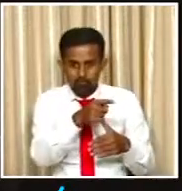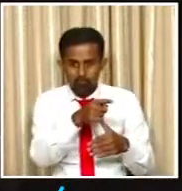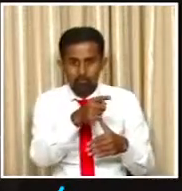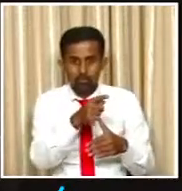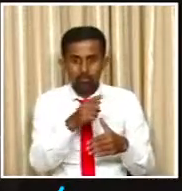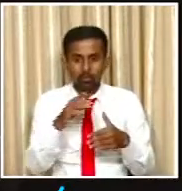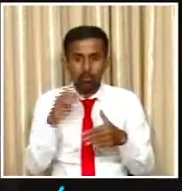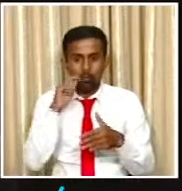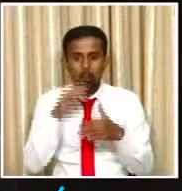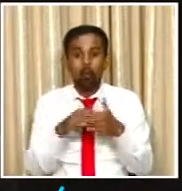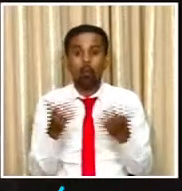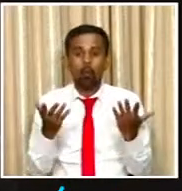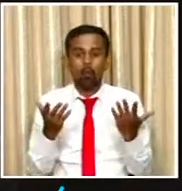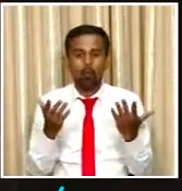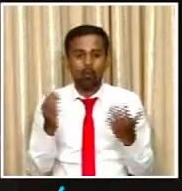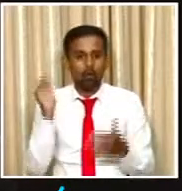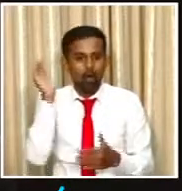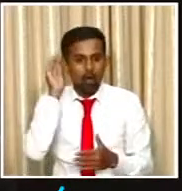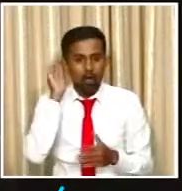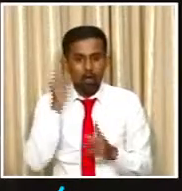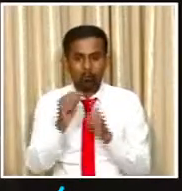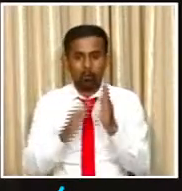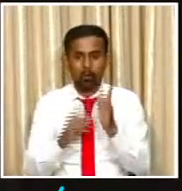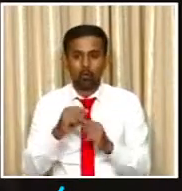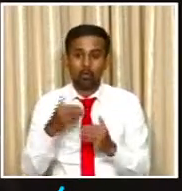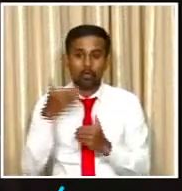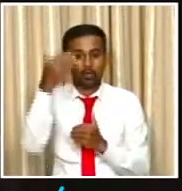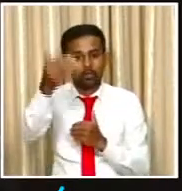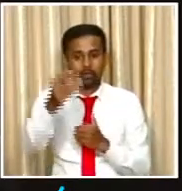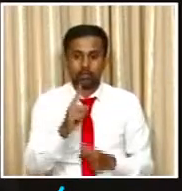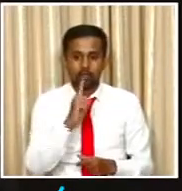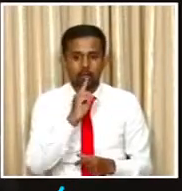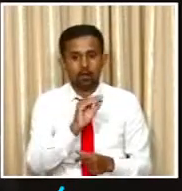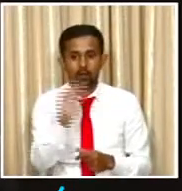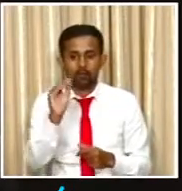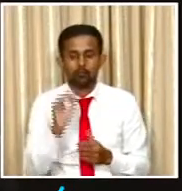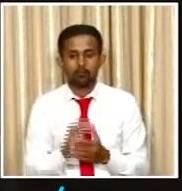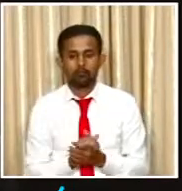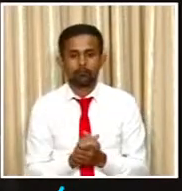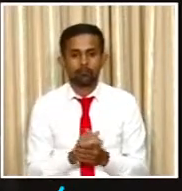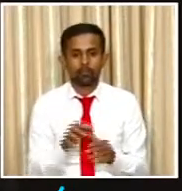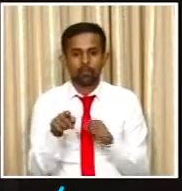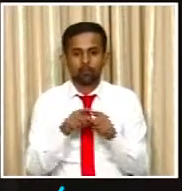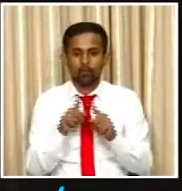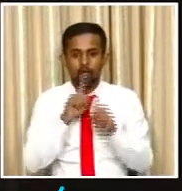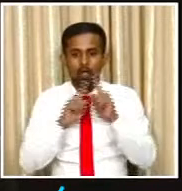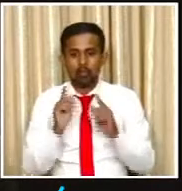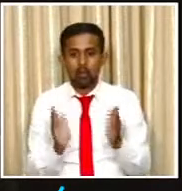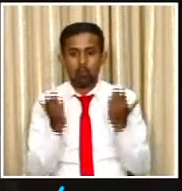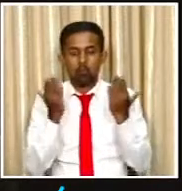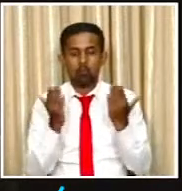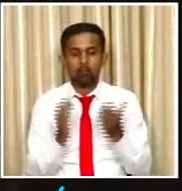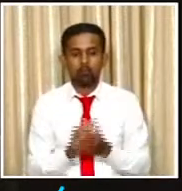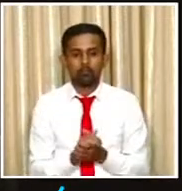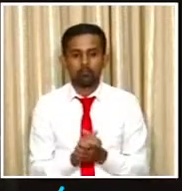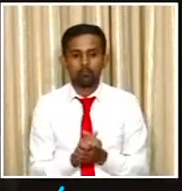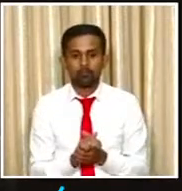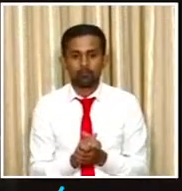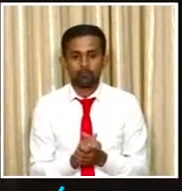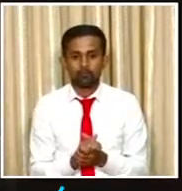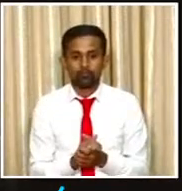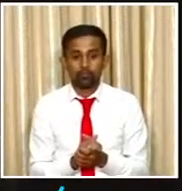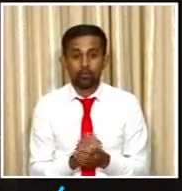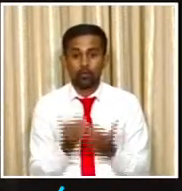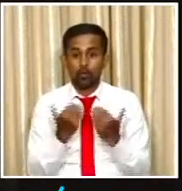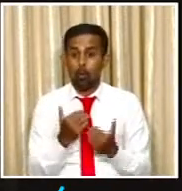husband koheda e wage ewa ahapu mantrila tawa issarahata man genawa idiriyata e wage na katha karanna patan gattot ehema arinwa